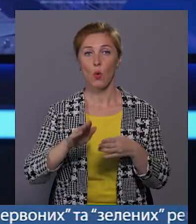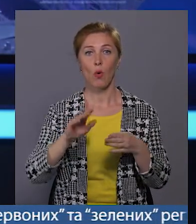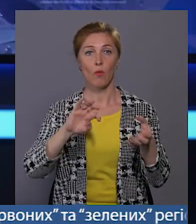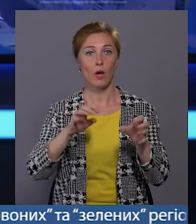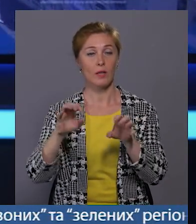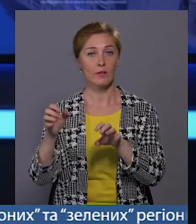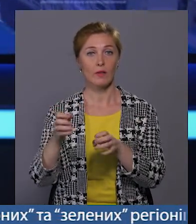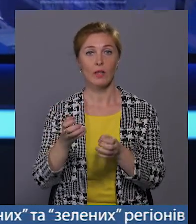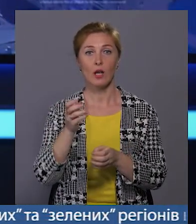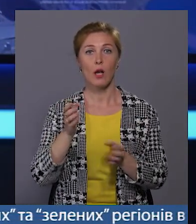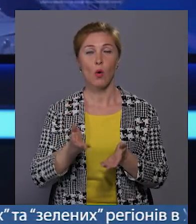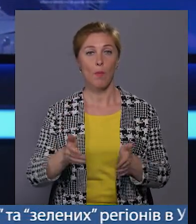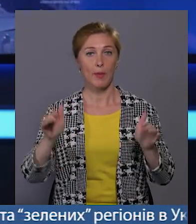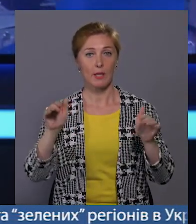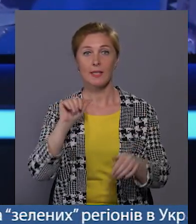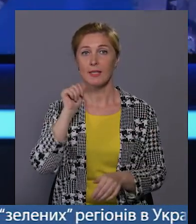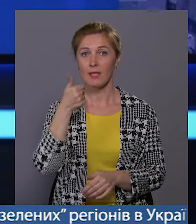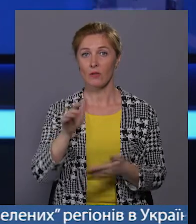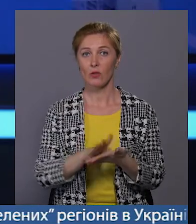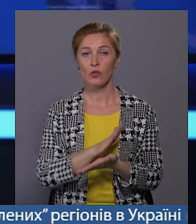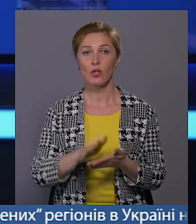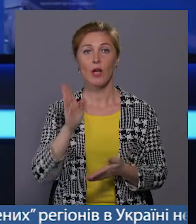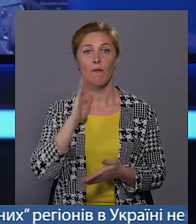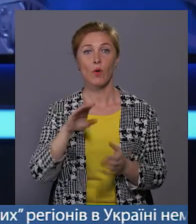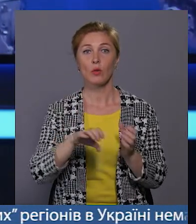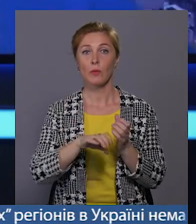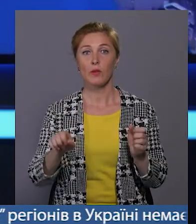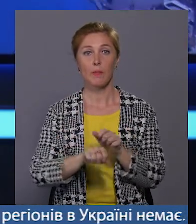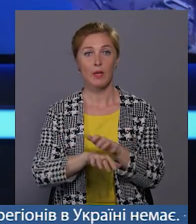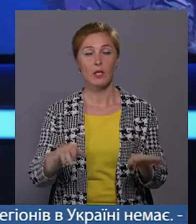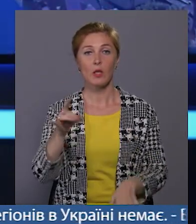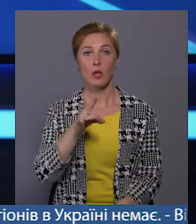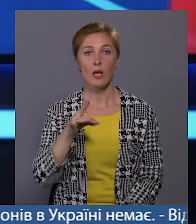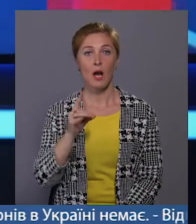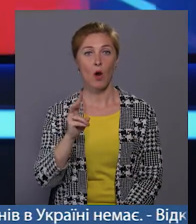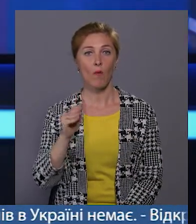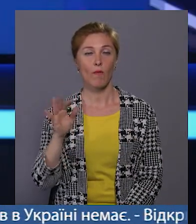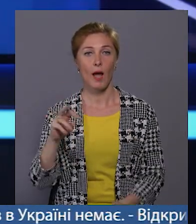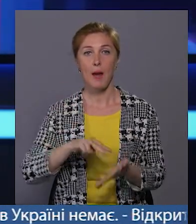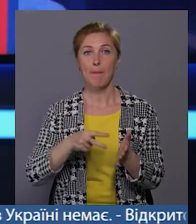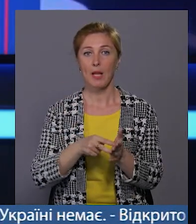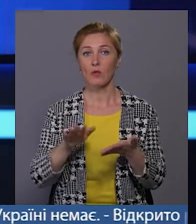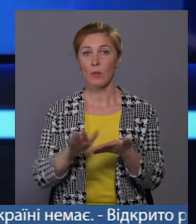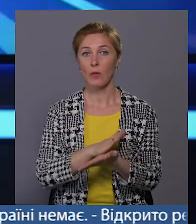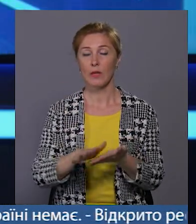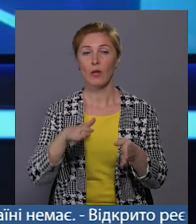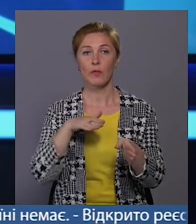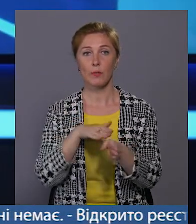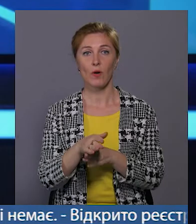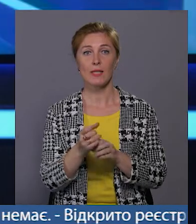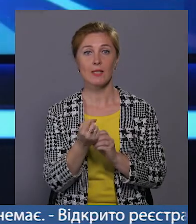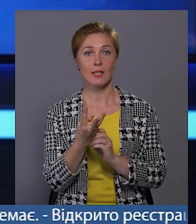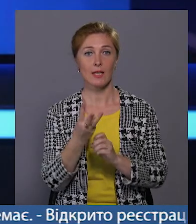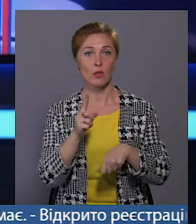у мийках. Також завтра знезаражуватимуть водопровідні мережі і у мікрорайоні Ракове. Планова промивка відбуватиметься з